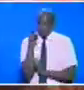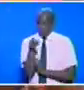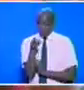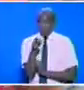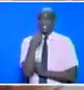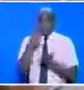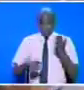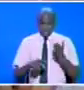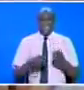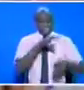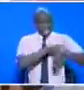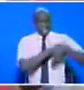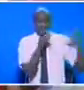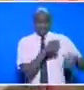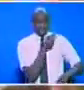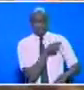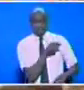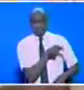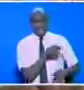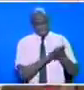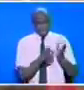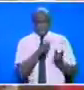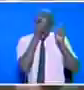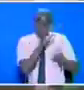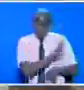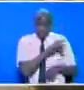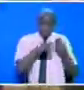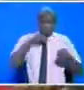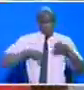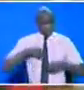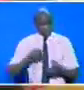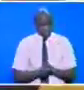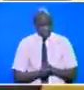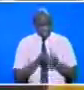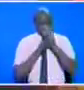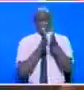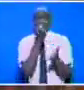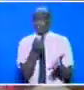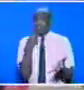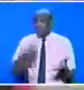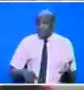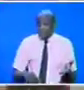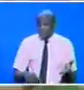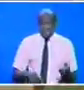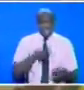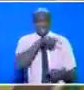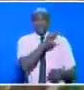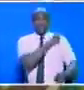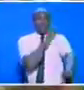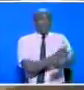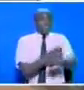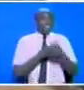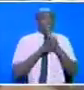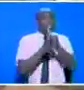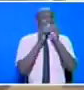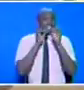walishtumu viongozi wa muungano wa NASA kuhusiana na msimamo wao juu ya ufisadi na uongozi, wakisema hawana mamlaka ya